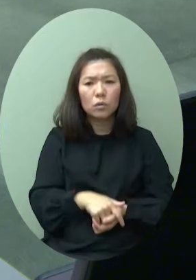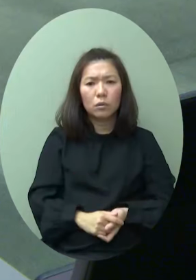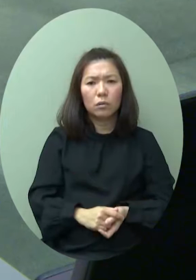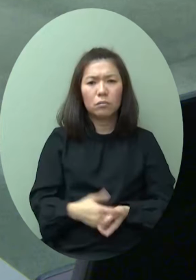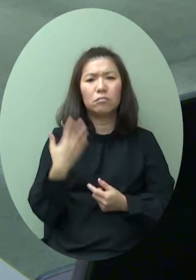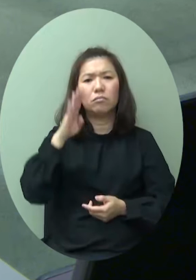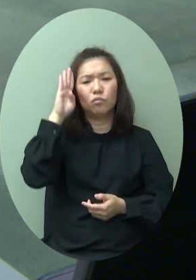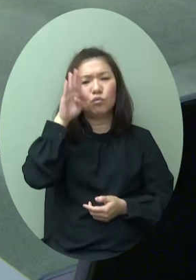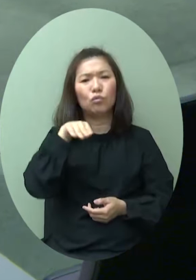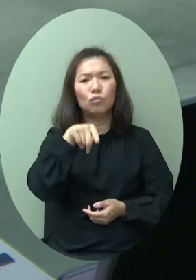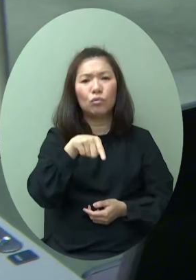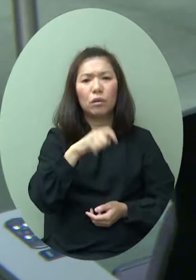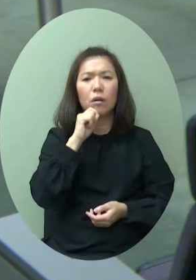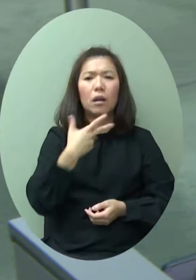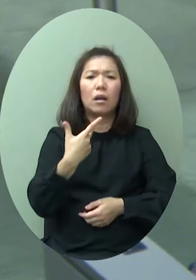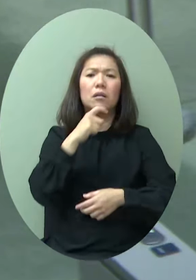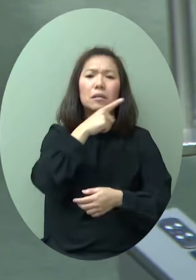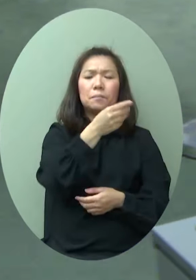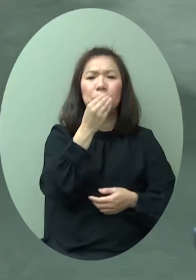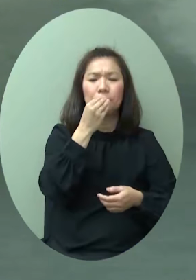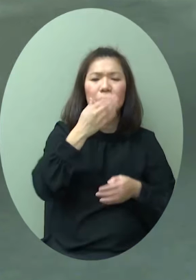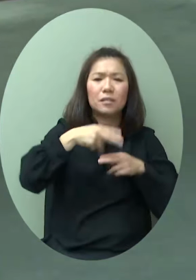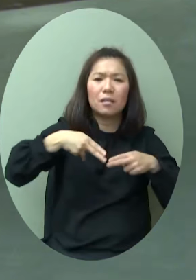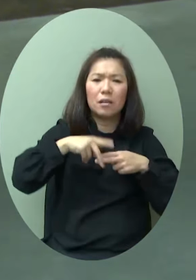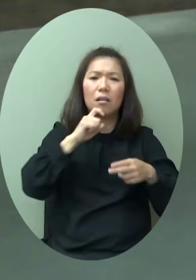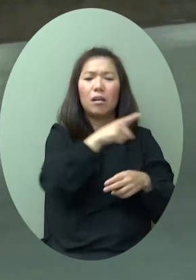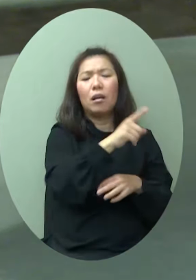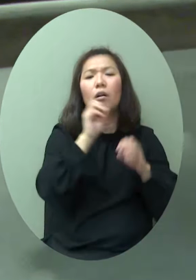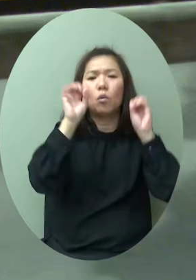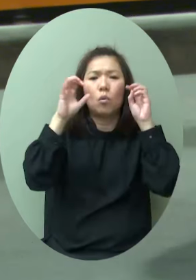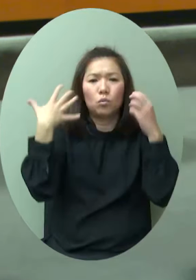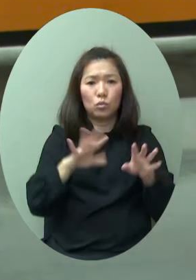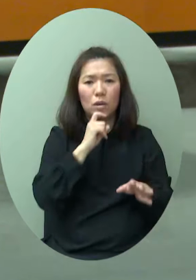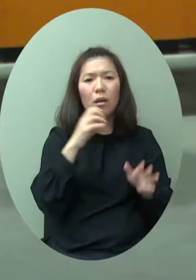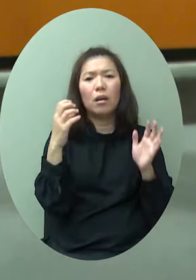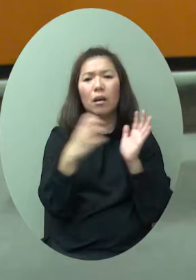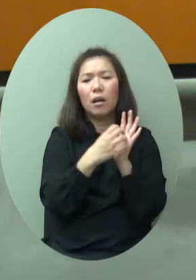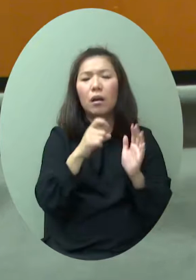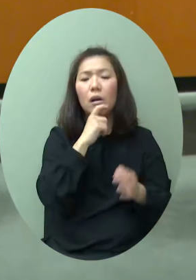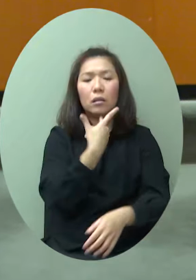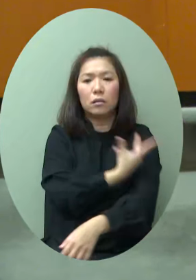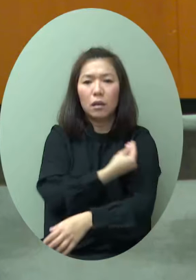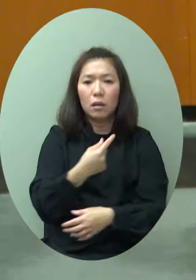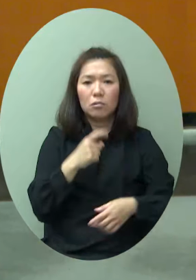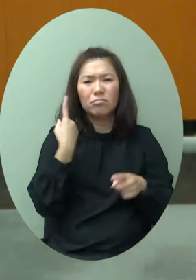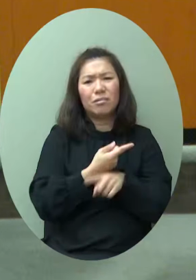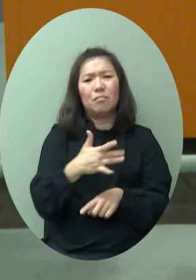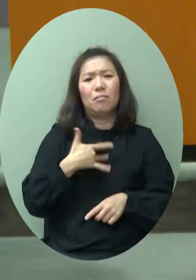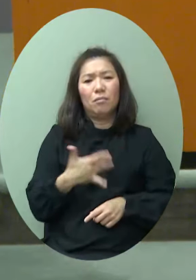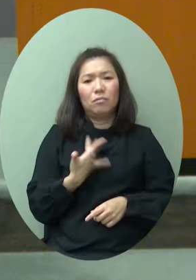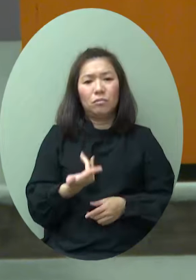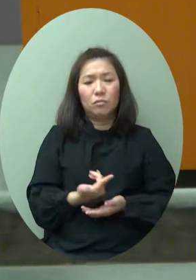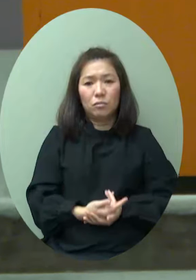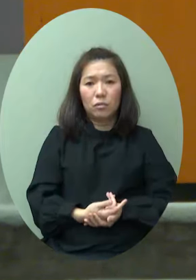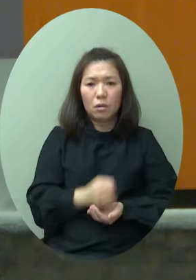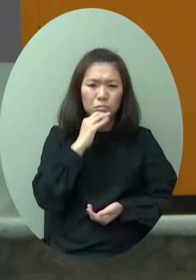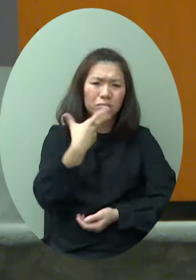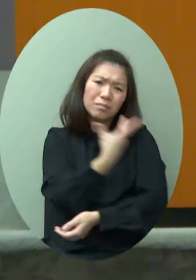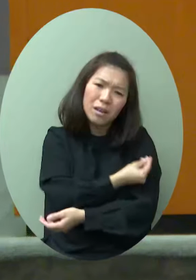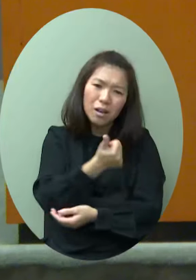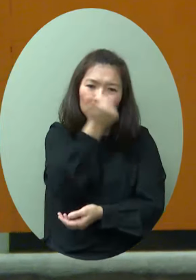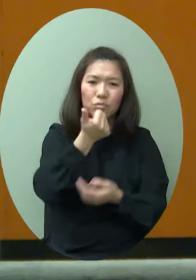嚟緊都推一個即係食肆嘅疫苗氣泡啦，預告咗。咁其實係咪真係已經冇用咧？即係就算大家